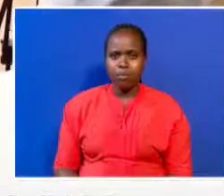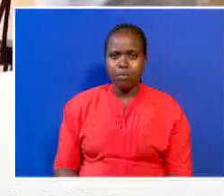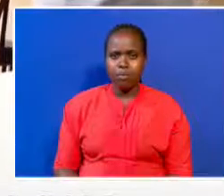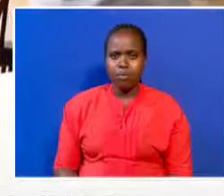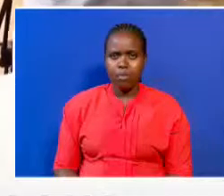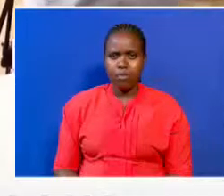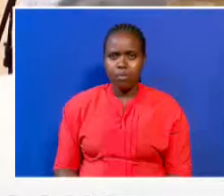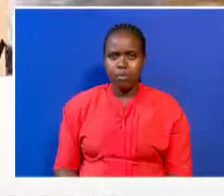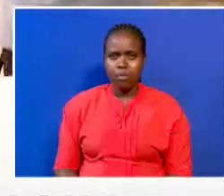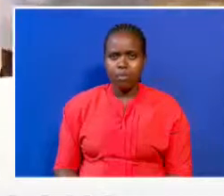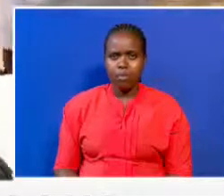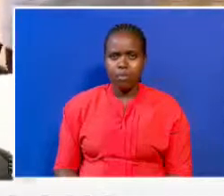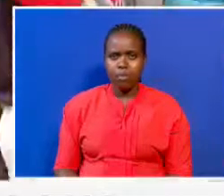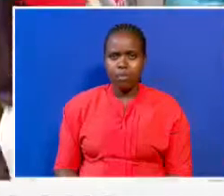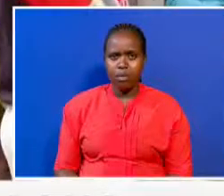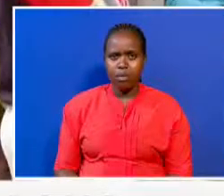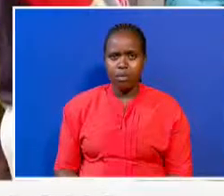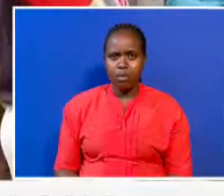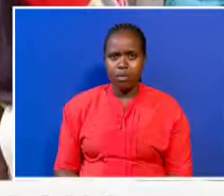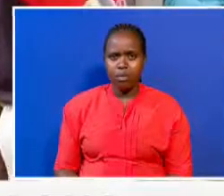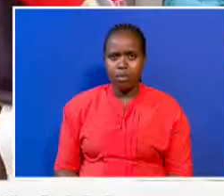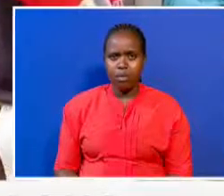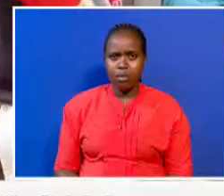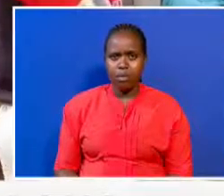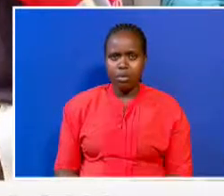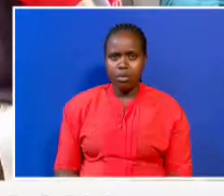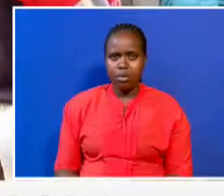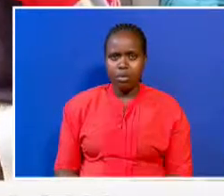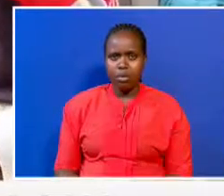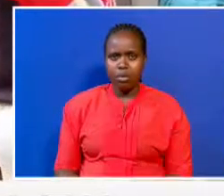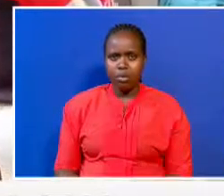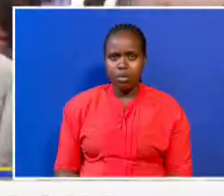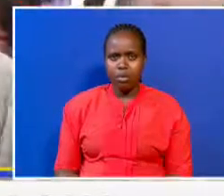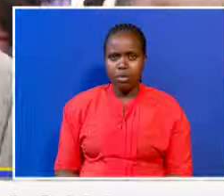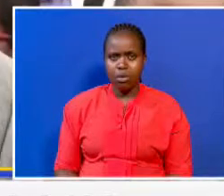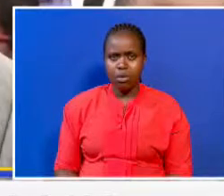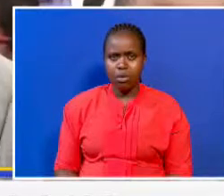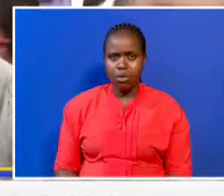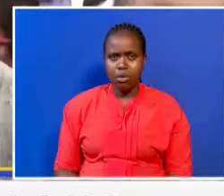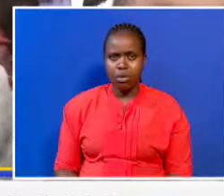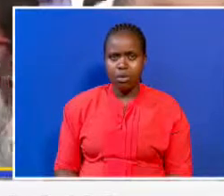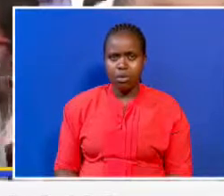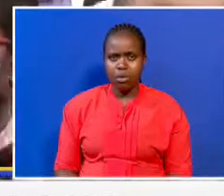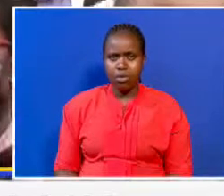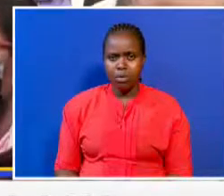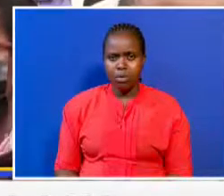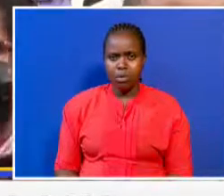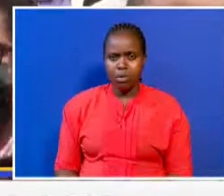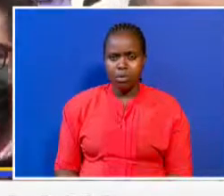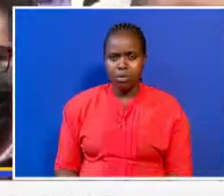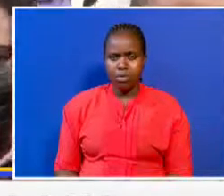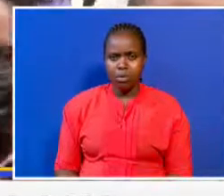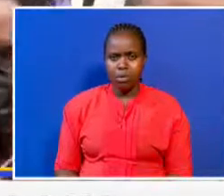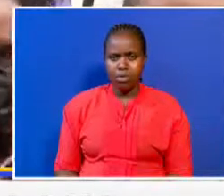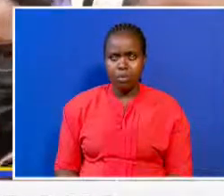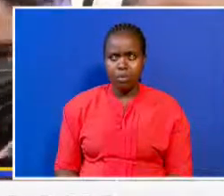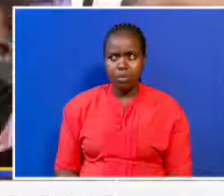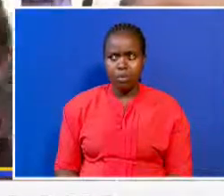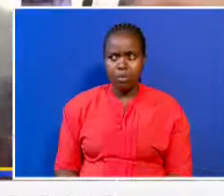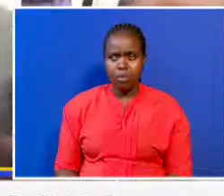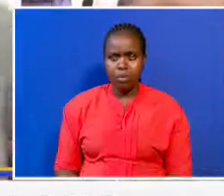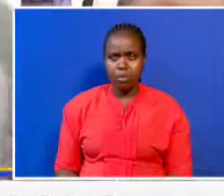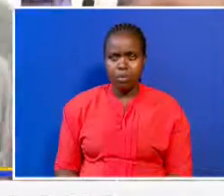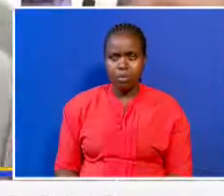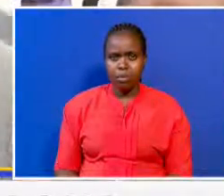nayo, akiwaponza wale wanaozua utata kuhusu mfumo uliotumika kwa uteuzi huo. The question we have to ask ourselves is which one is a good